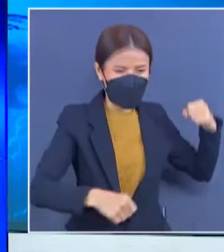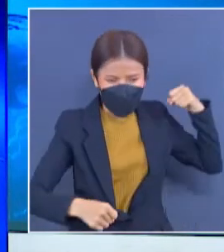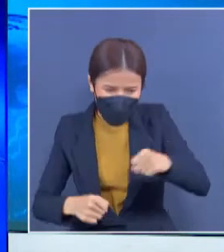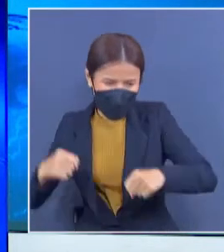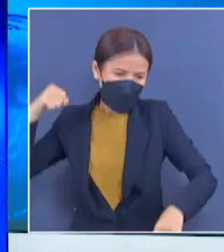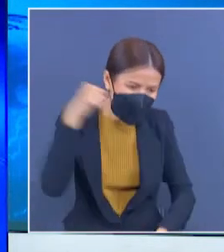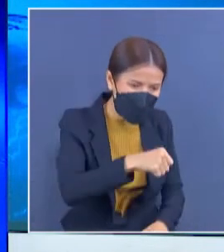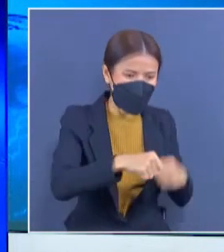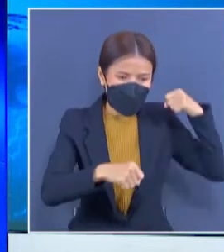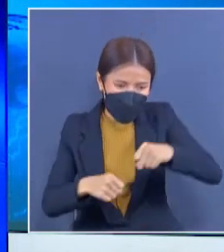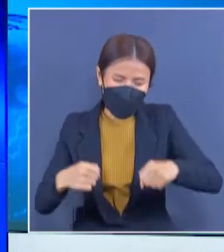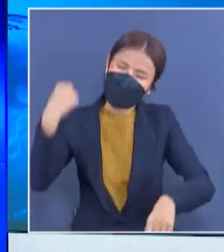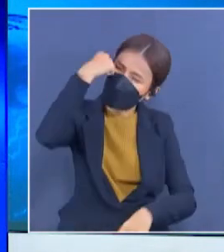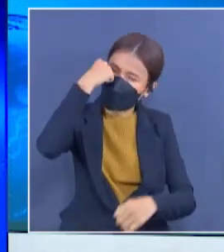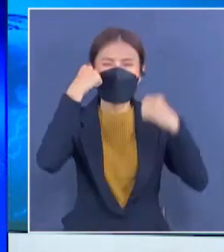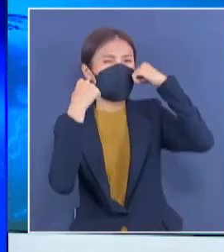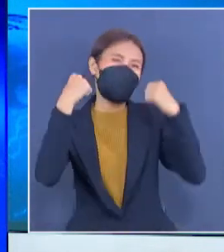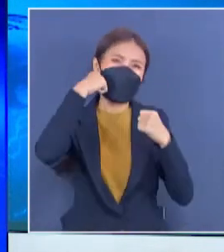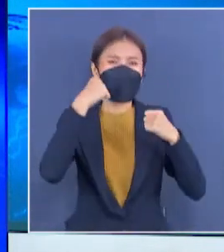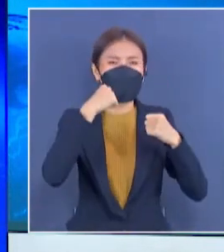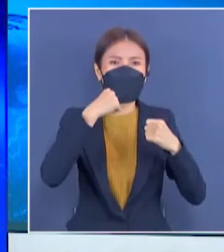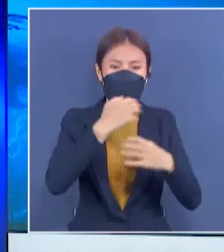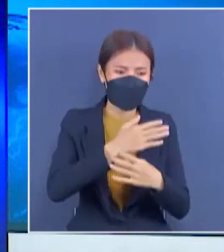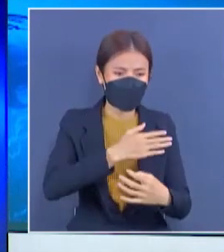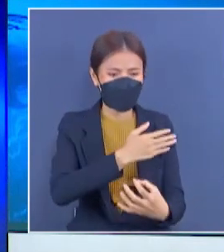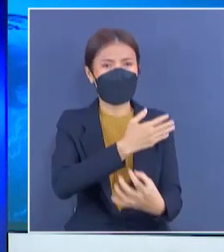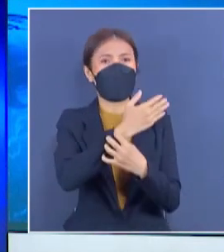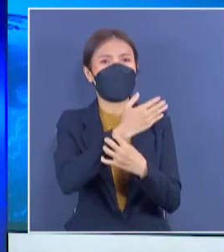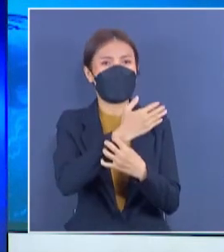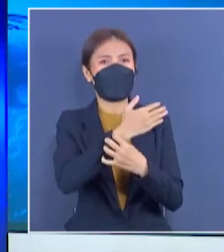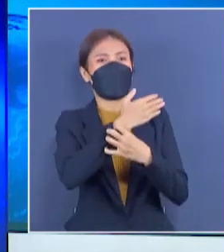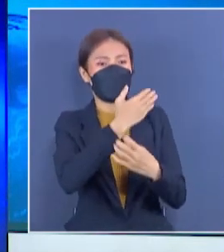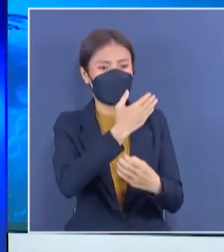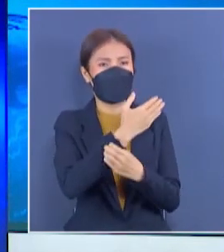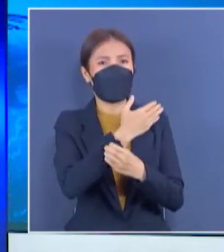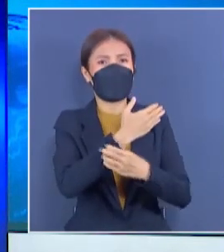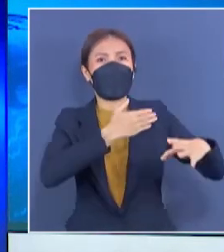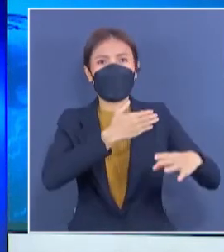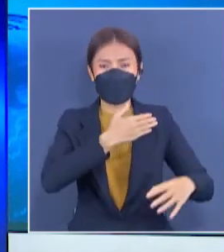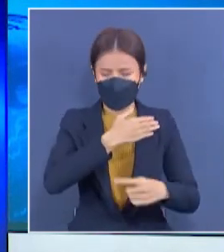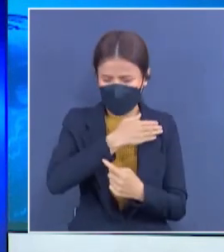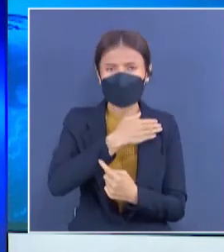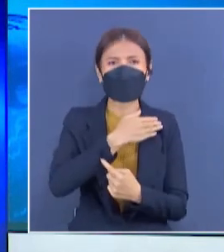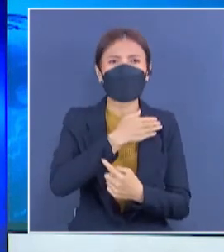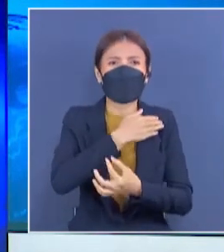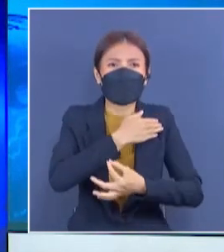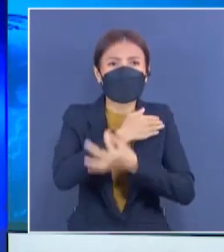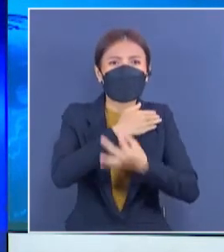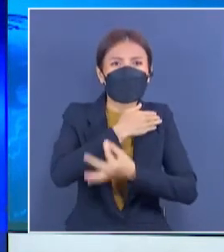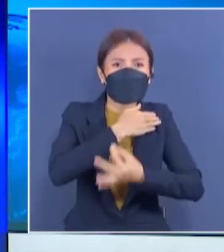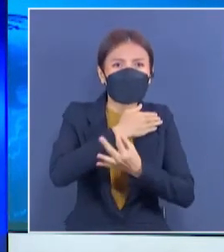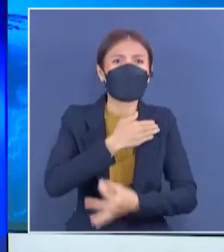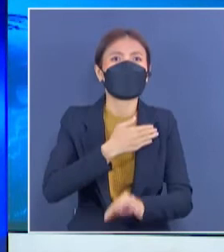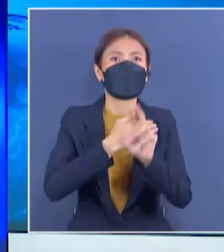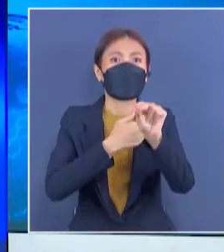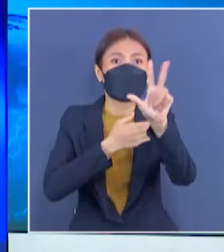ยโอ้นะสุดท้ายมันก็ปล่อยออกมาได้นะแต่ว่าบาดแผลเย็บถึง33เข็ม 33เข็มก็ขอให้น้องหายไวๆนะ แต่เมื่อกี้ตอนที่เห็